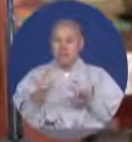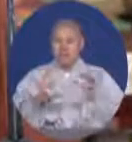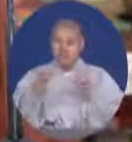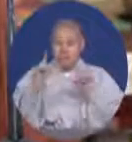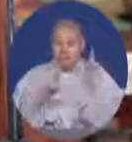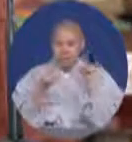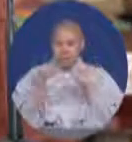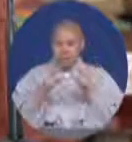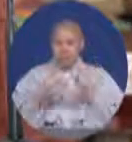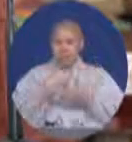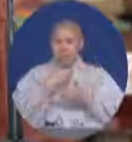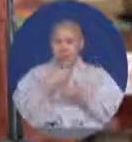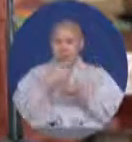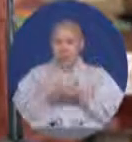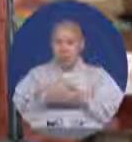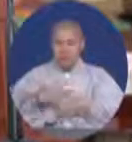속아버려.